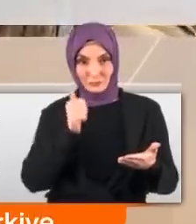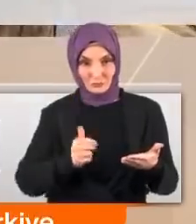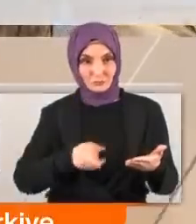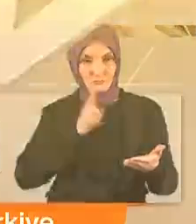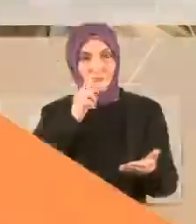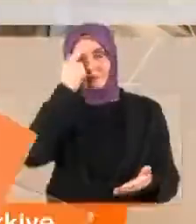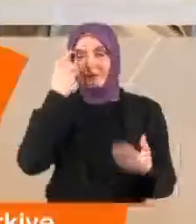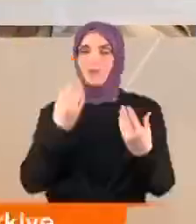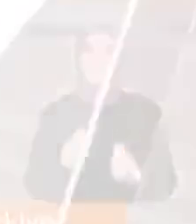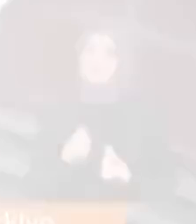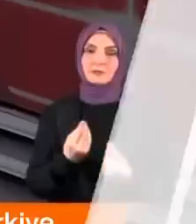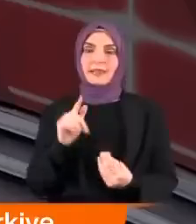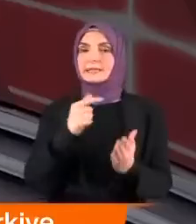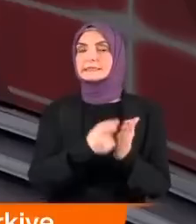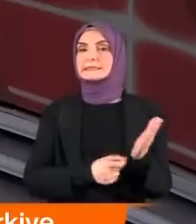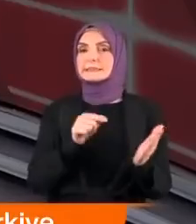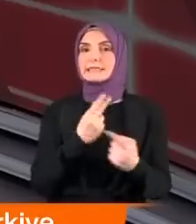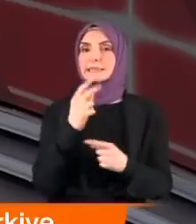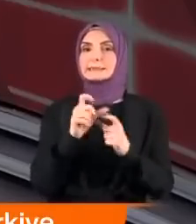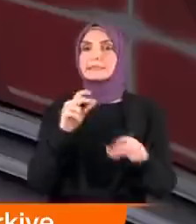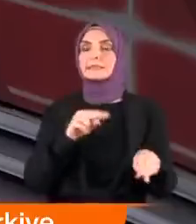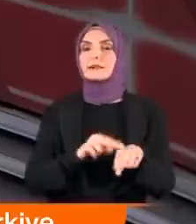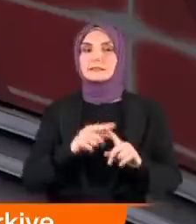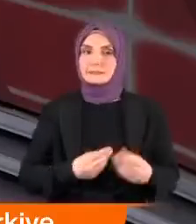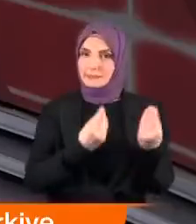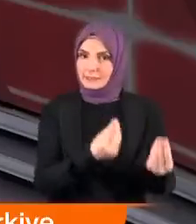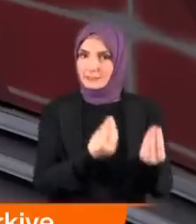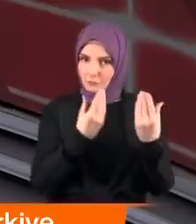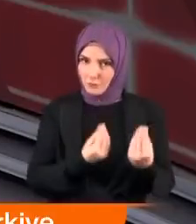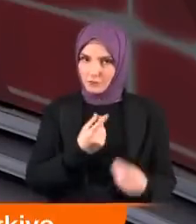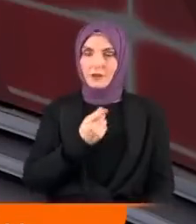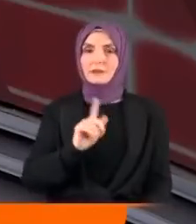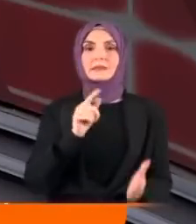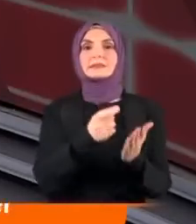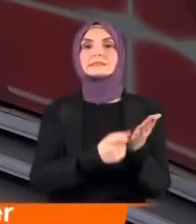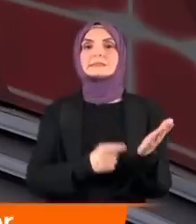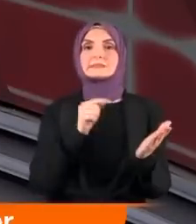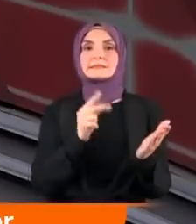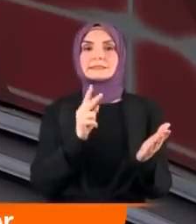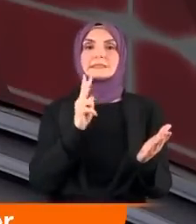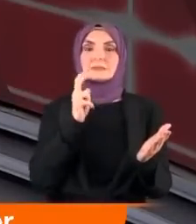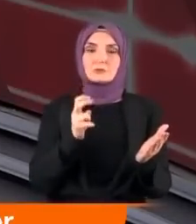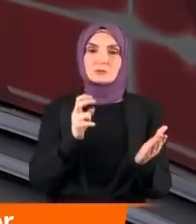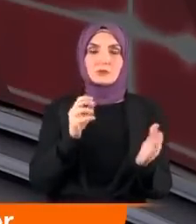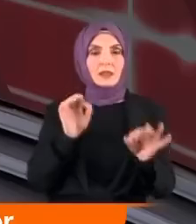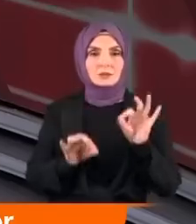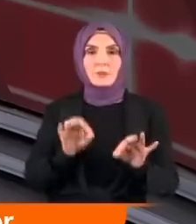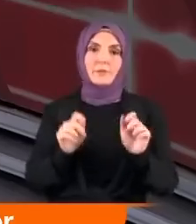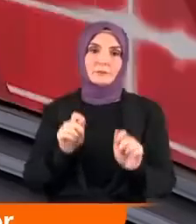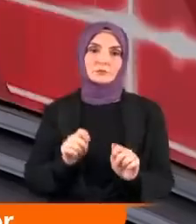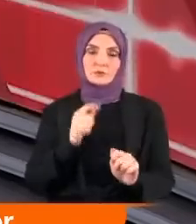bırakalım. Listeler YSK'ya teslim edildi. Aday listeleri de 2 gün incelenecek dedi Betül Bilsen. Çok çok teşekkür ediyoruz ve devam